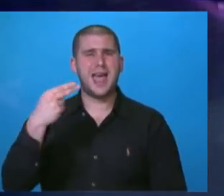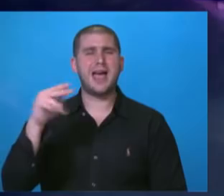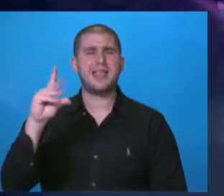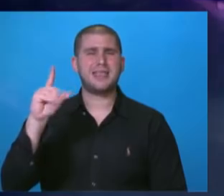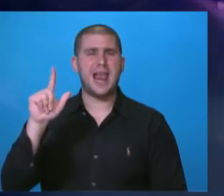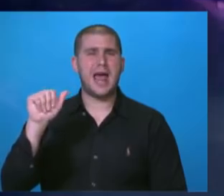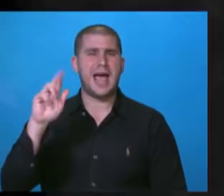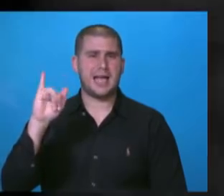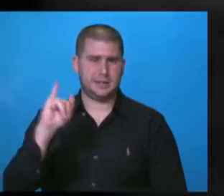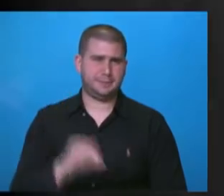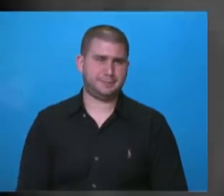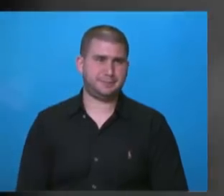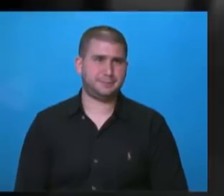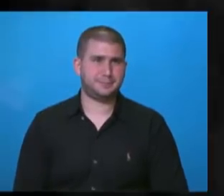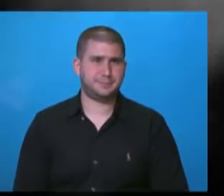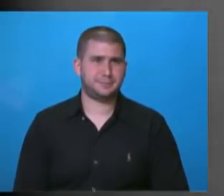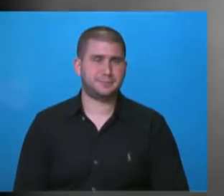בהחלט.